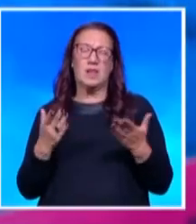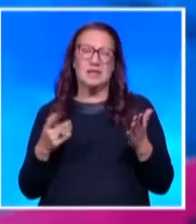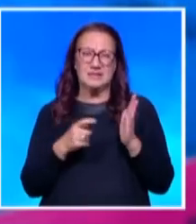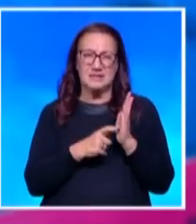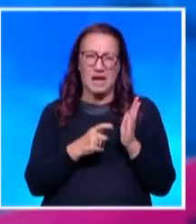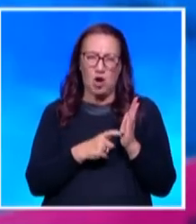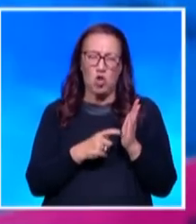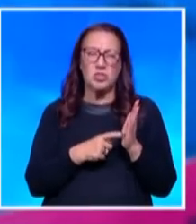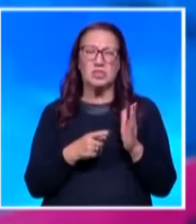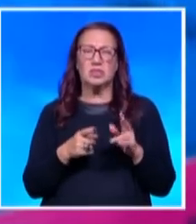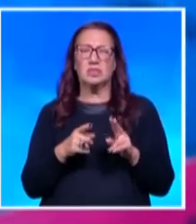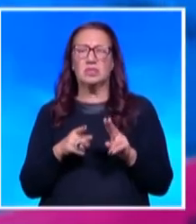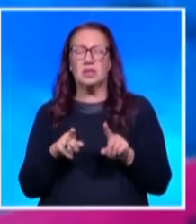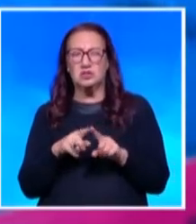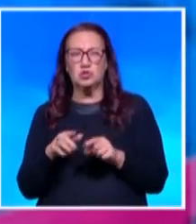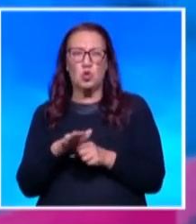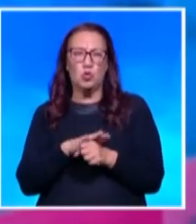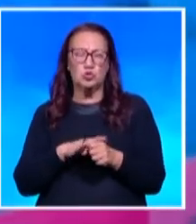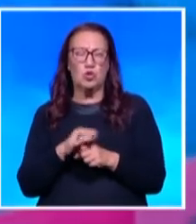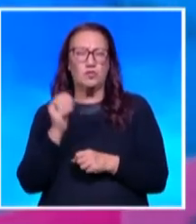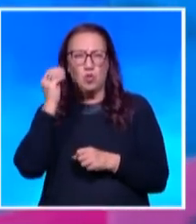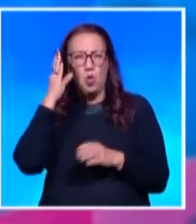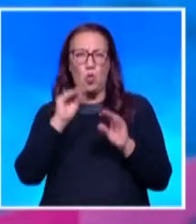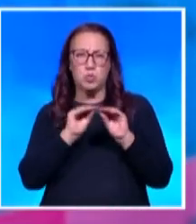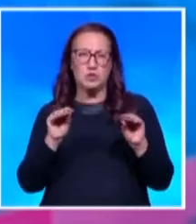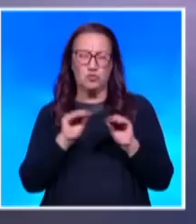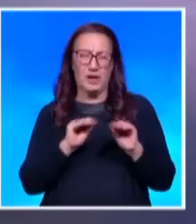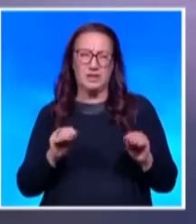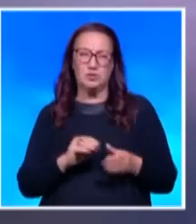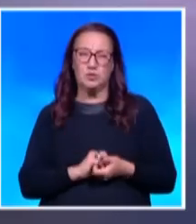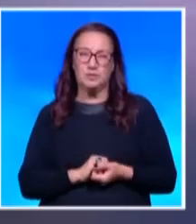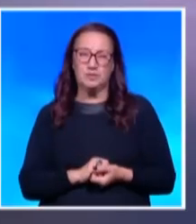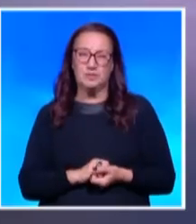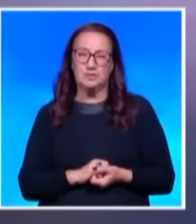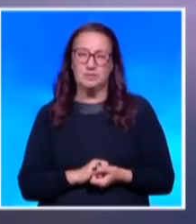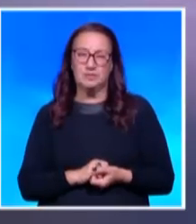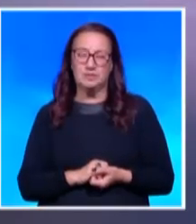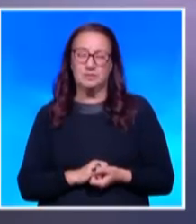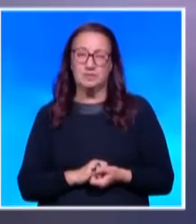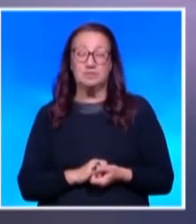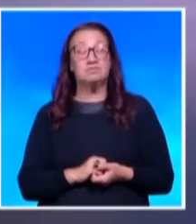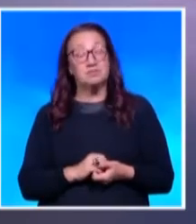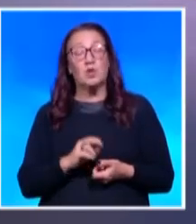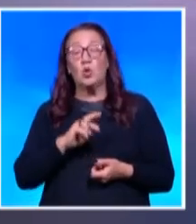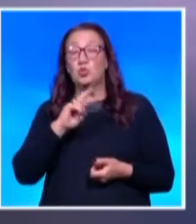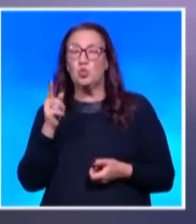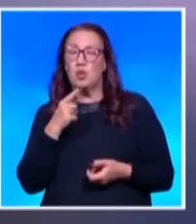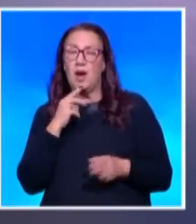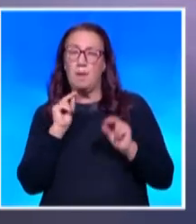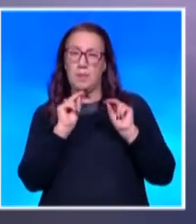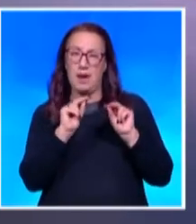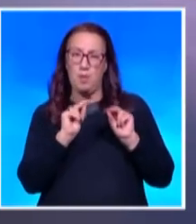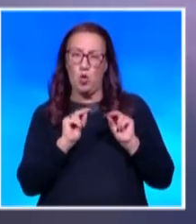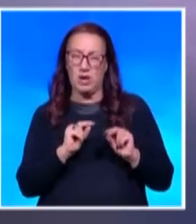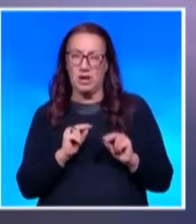свързано основно и най-вече с образование да освен тези освен тези препоръки към законодателите